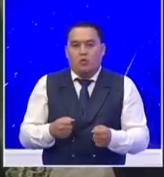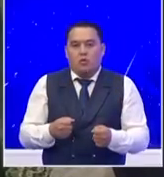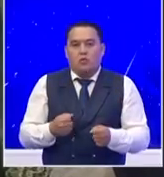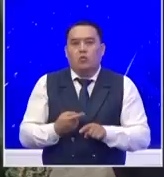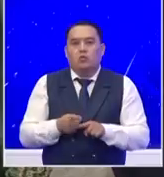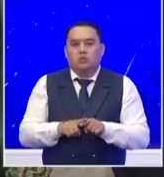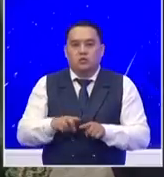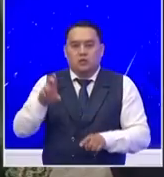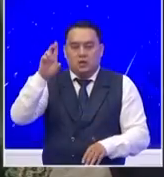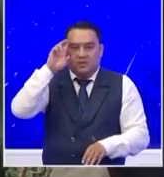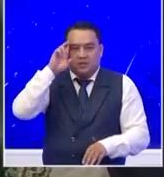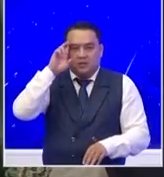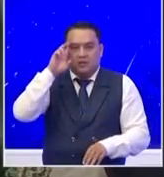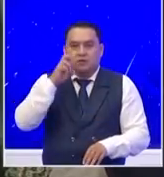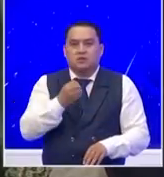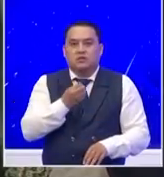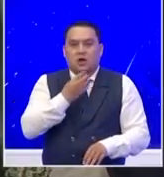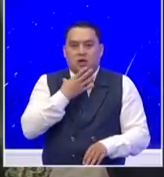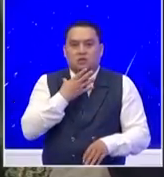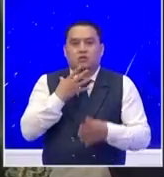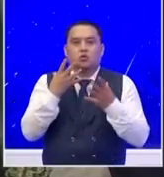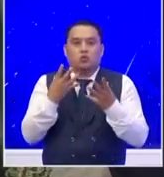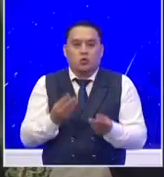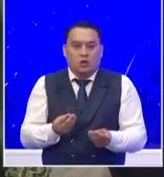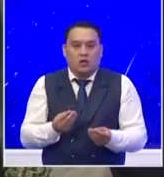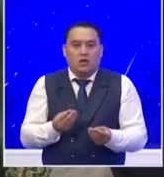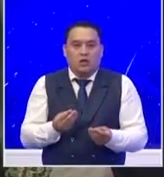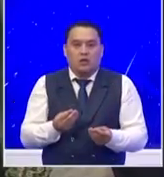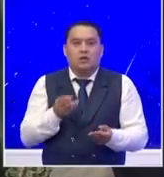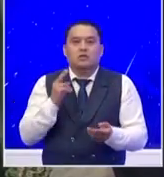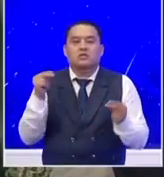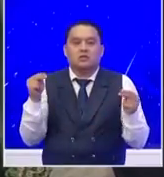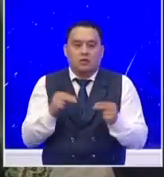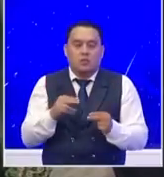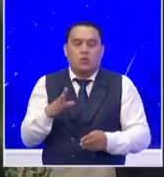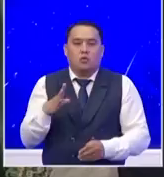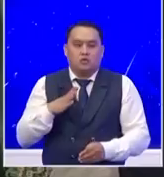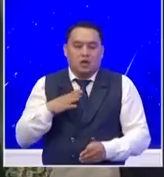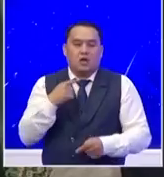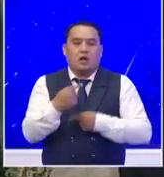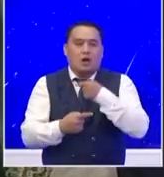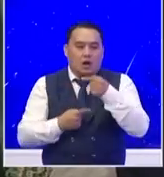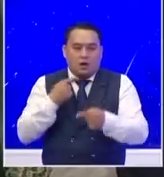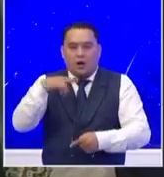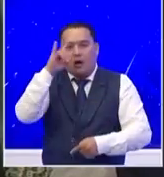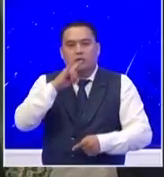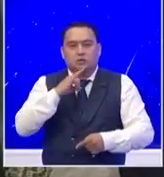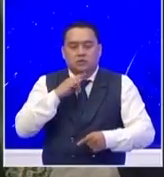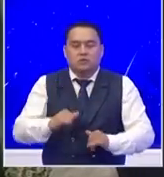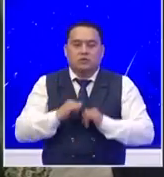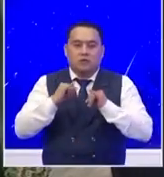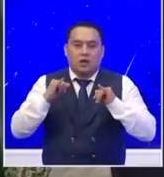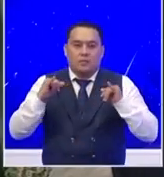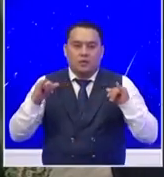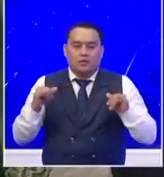осы еліміздің жақсы күндерге жетуіне куә болса екен, осы ары қарайда елімізге өзінің септігін